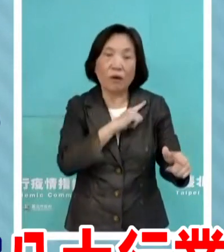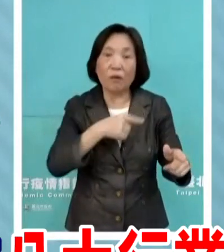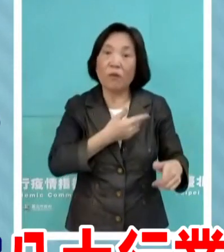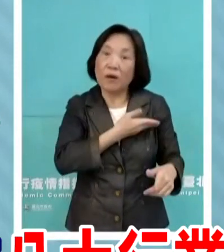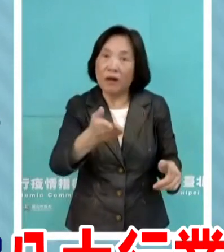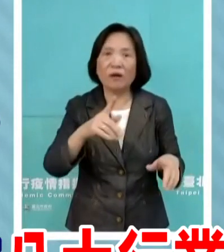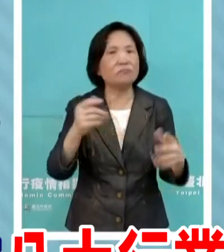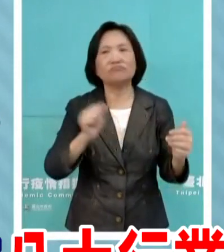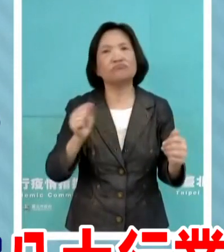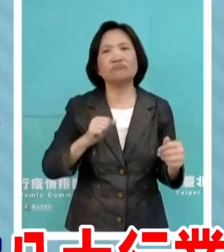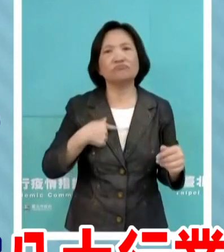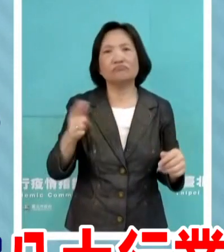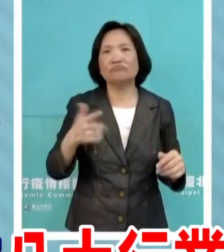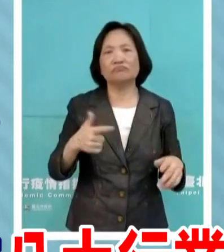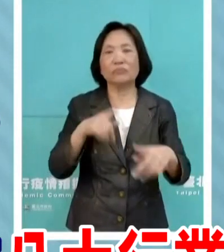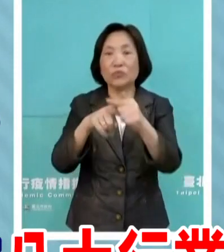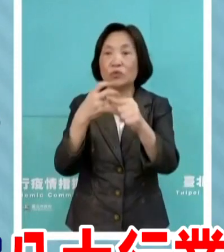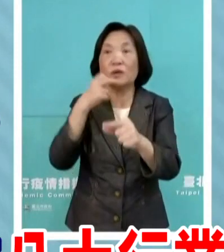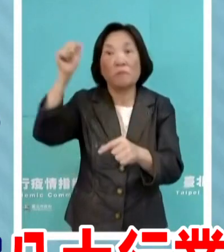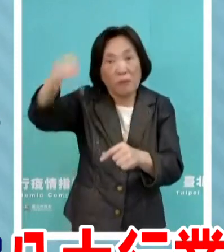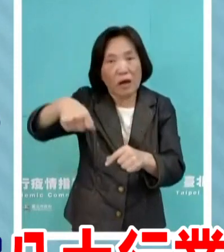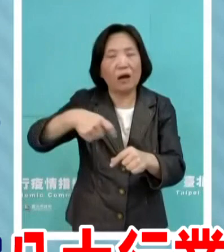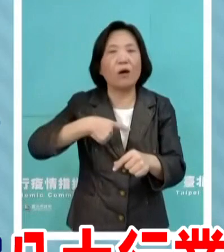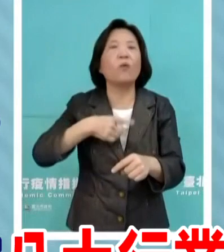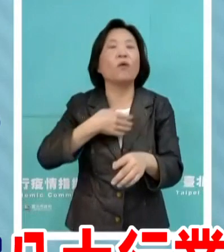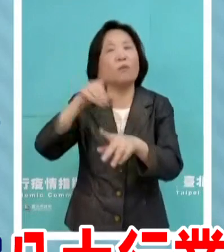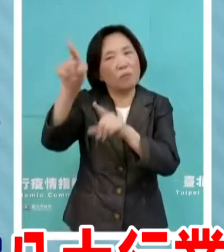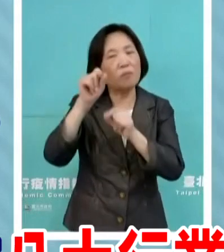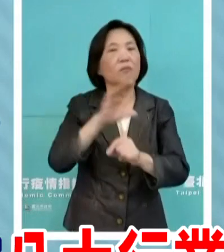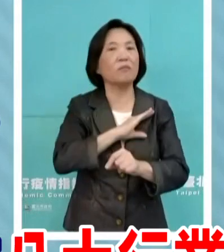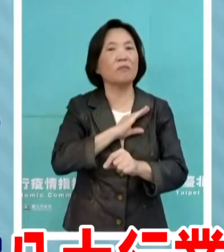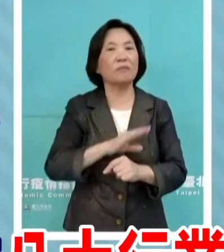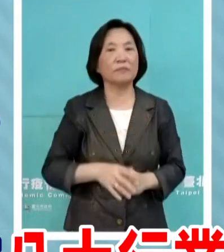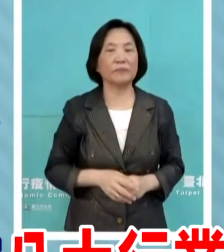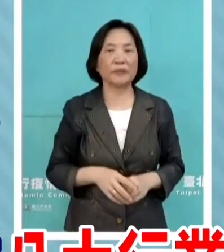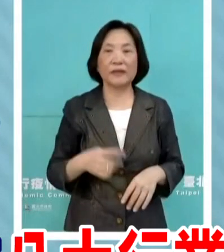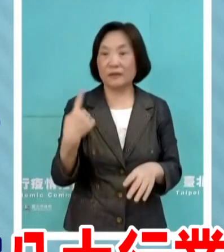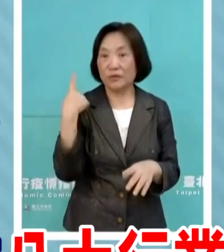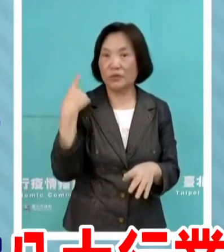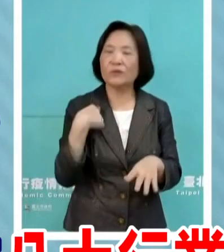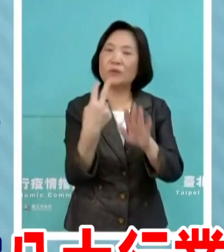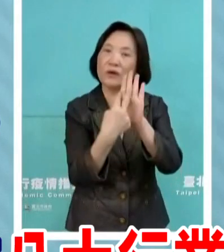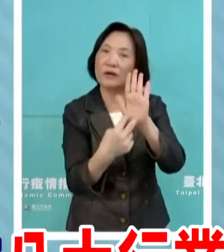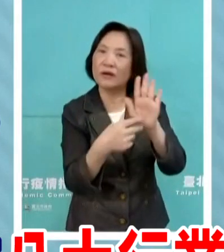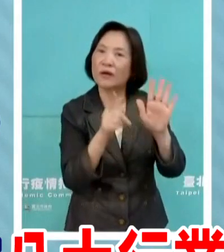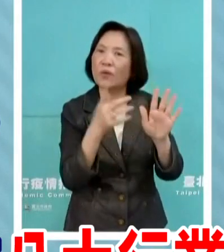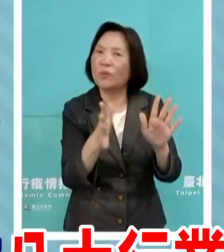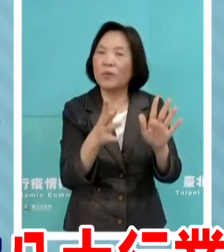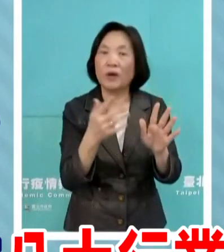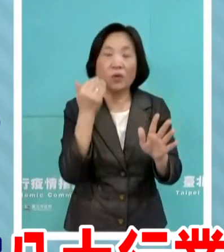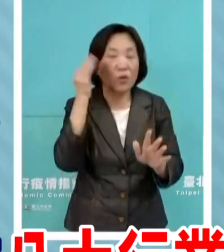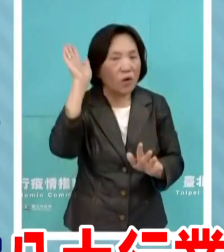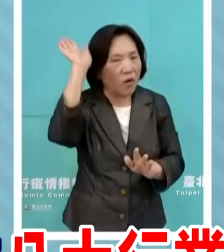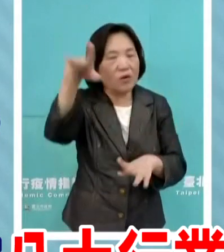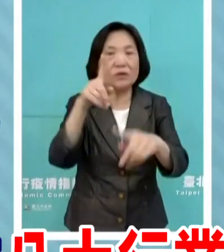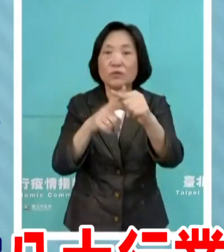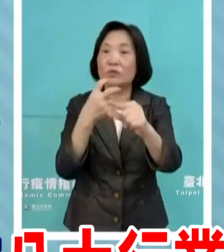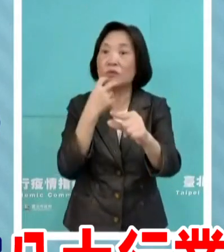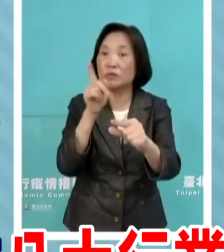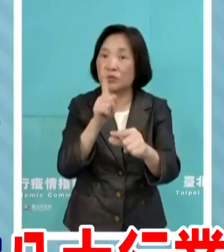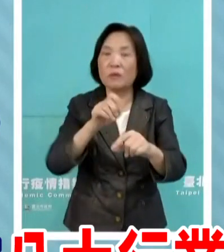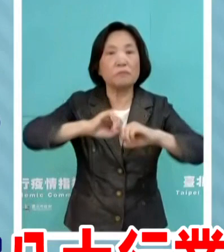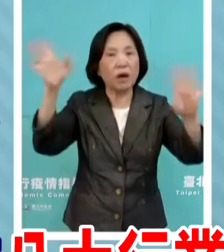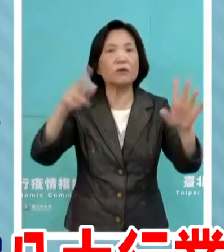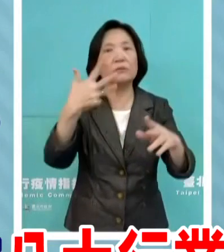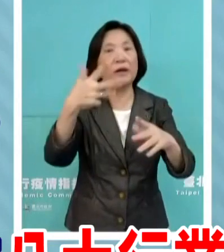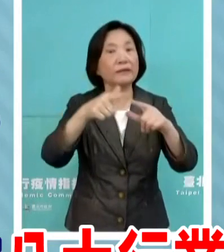中央有时候可以，我们才会做。那事实上，我刚才会昨天拿出来讲，是说有一天如果中央说要开放八大